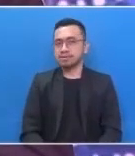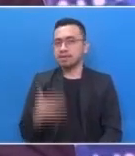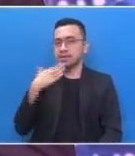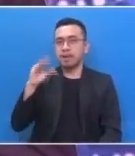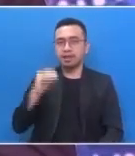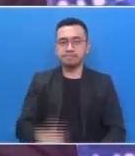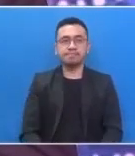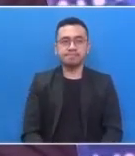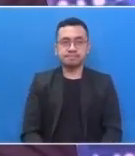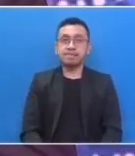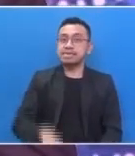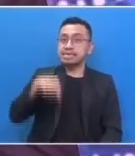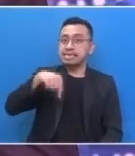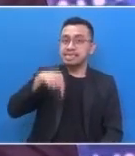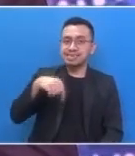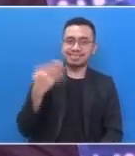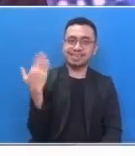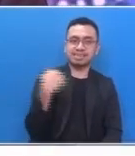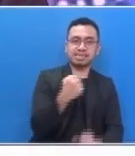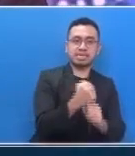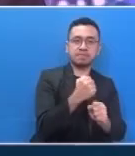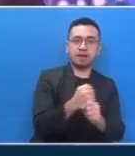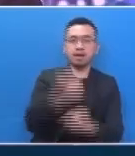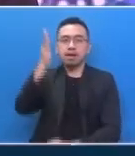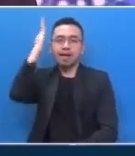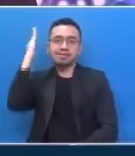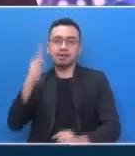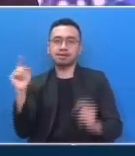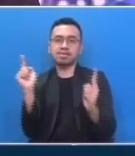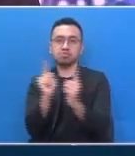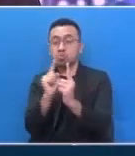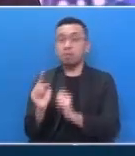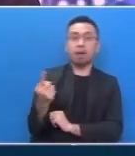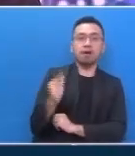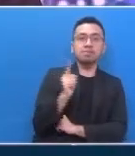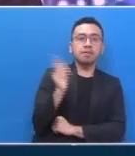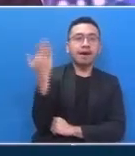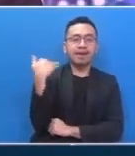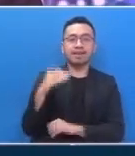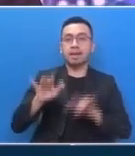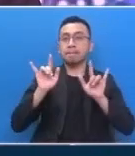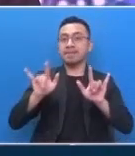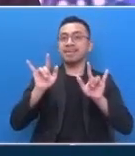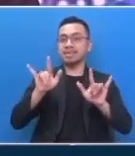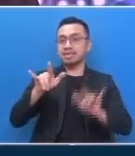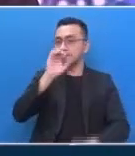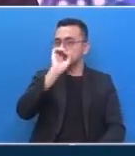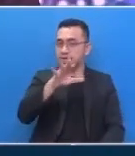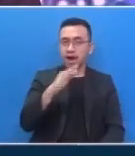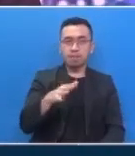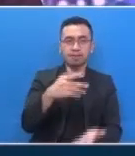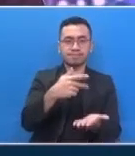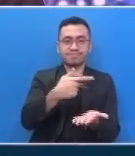perdana Ganjar dengan Gibran usai sempat beda pendapat kemarin beda pandangan soal sikap PDIP yang menolak kehadiran Israel di piala dunia